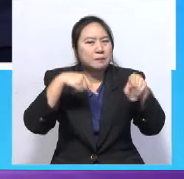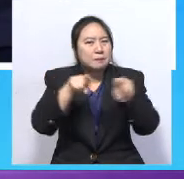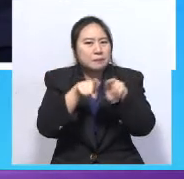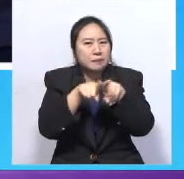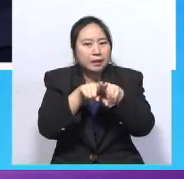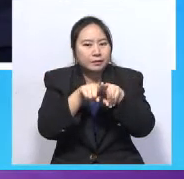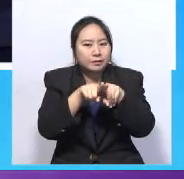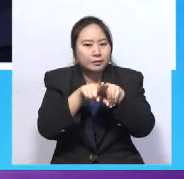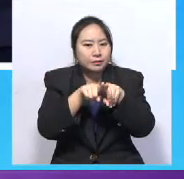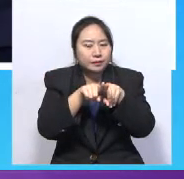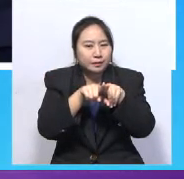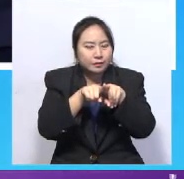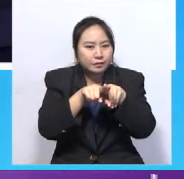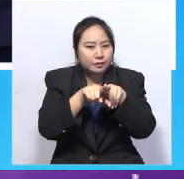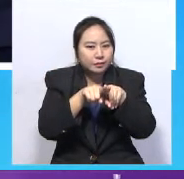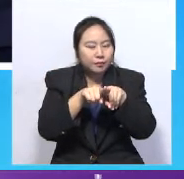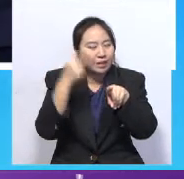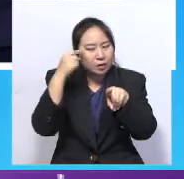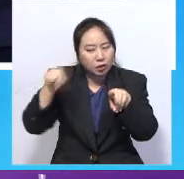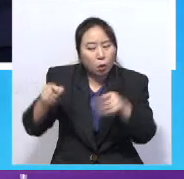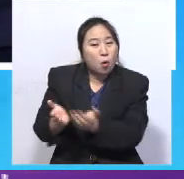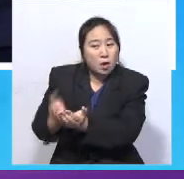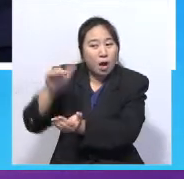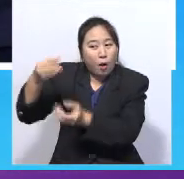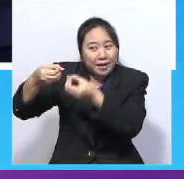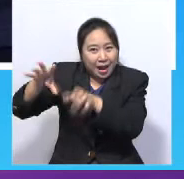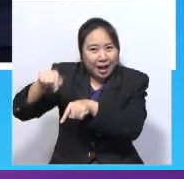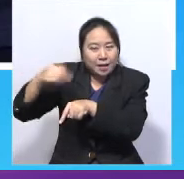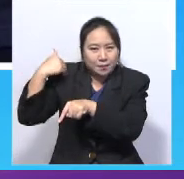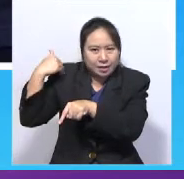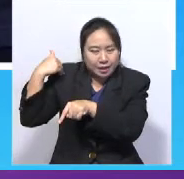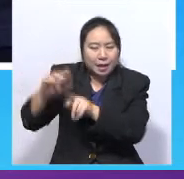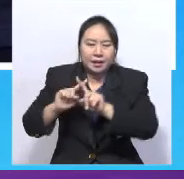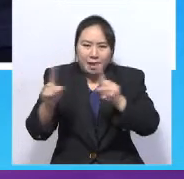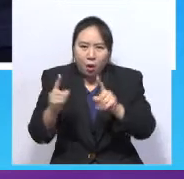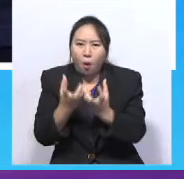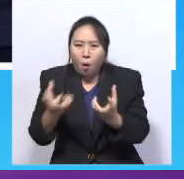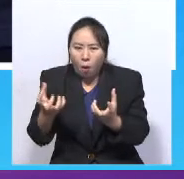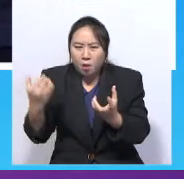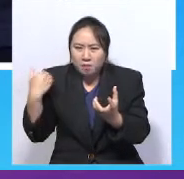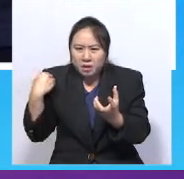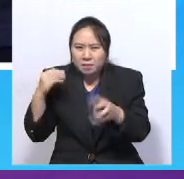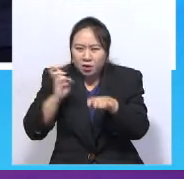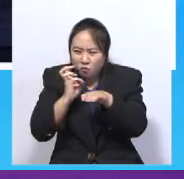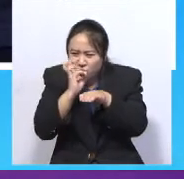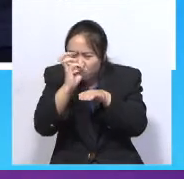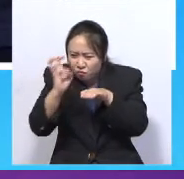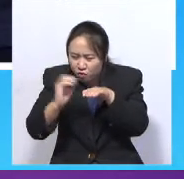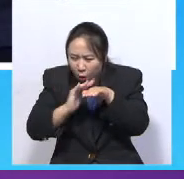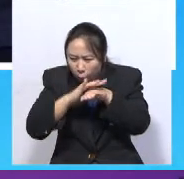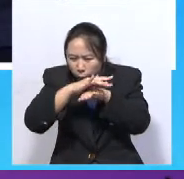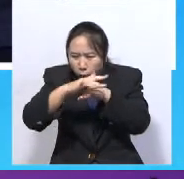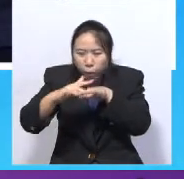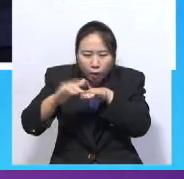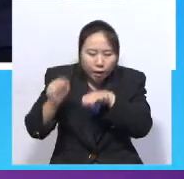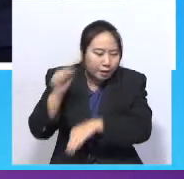กับที่เสียหายบนเรือนั่นแหละครับแต่ว่าตัวสินค้าเนี่ยมันจะมีฝุ่นเยอะมากนะครับก็เลยทำ